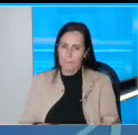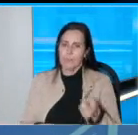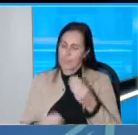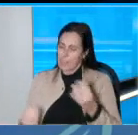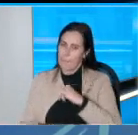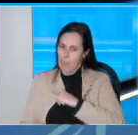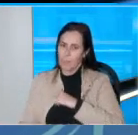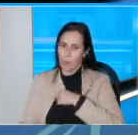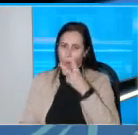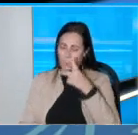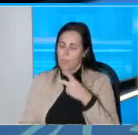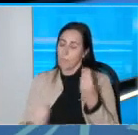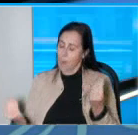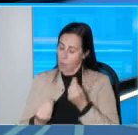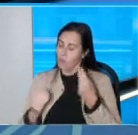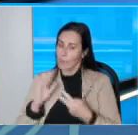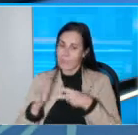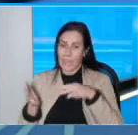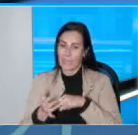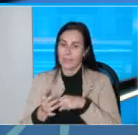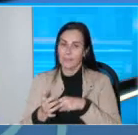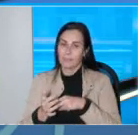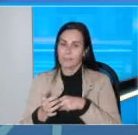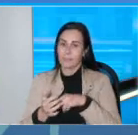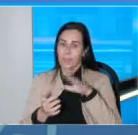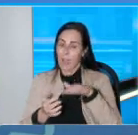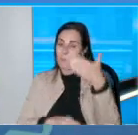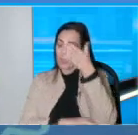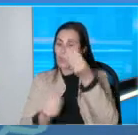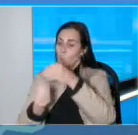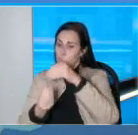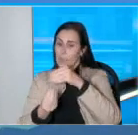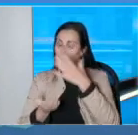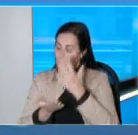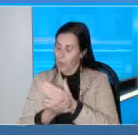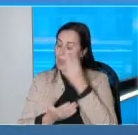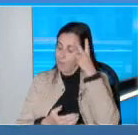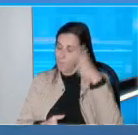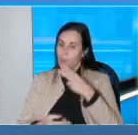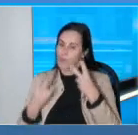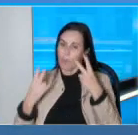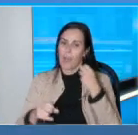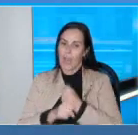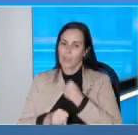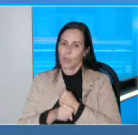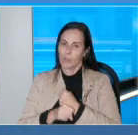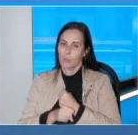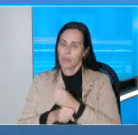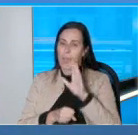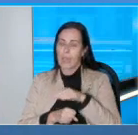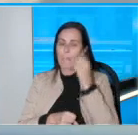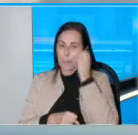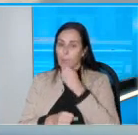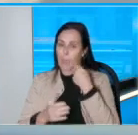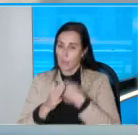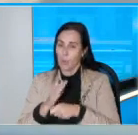וזה מעניין, כי אנחנו רואים שזאת אסטרטגיה שגם מדינות מפרץ אחרות כבר הבינו שכדאי להן, נכון? האמירתים גם